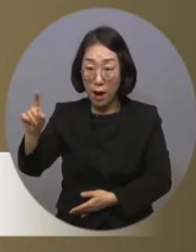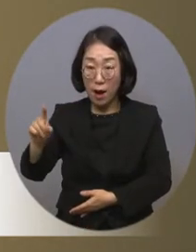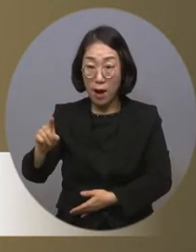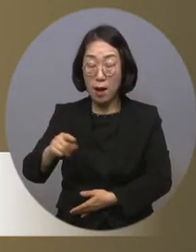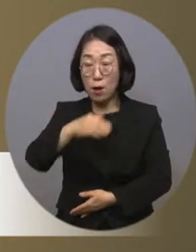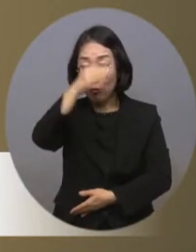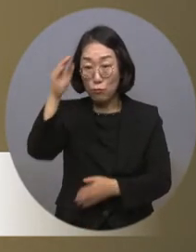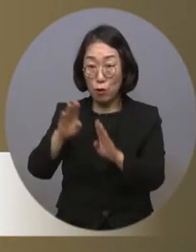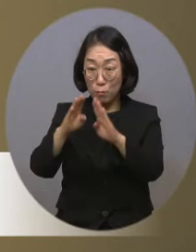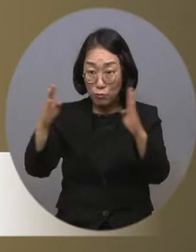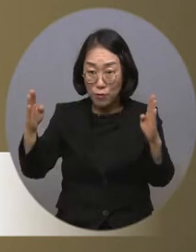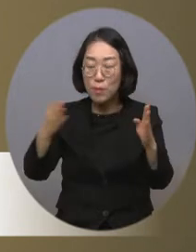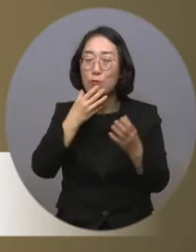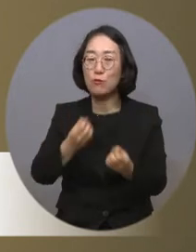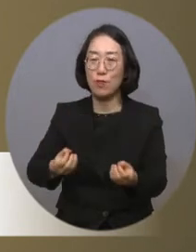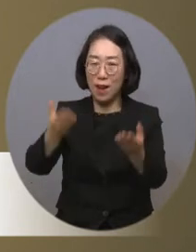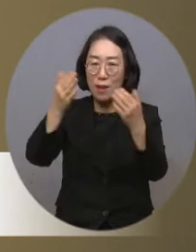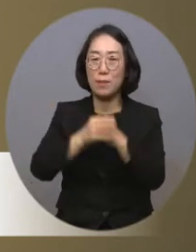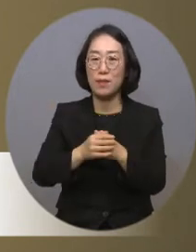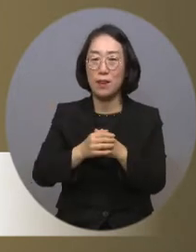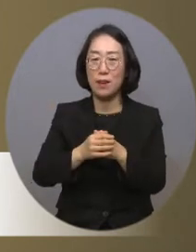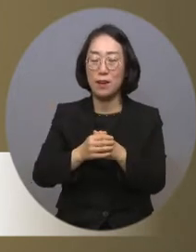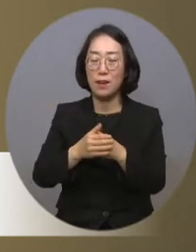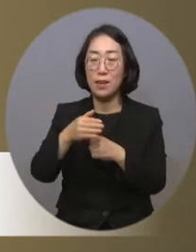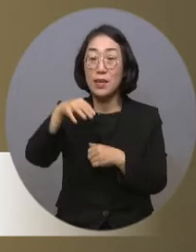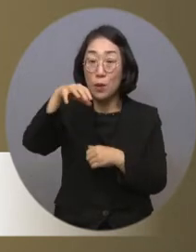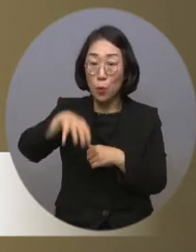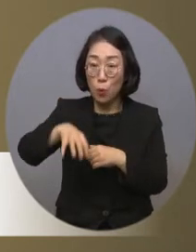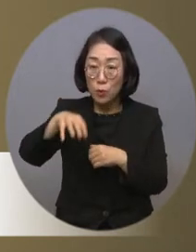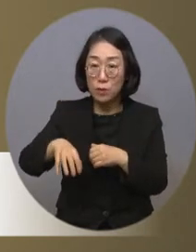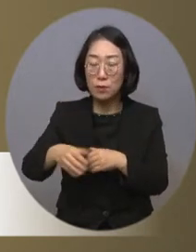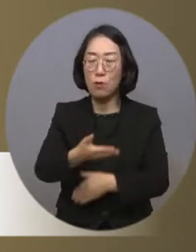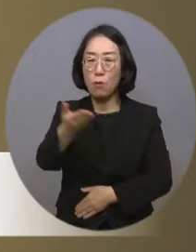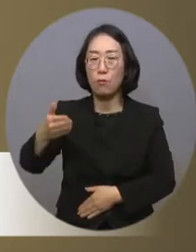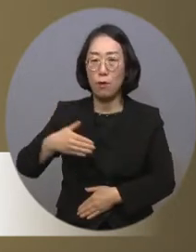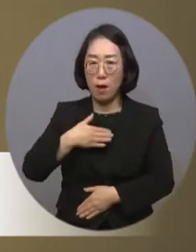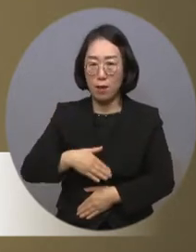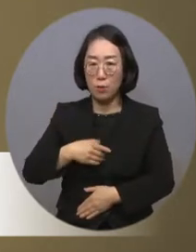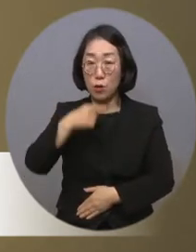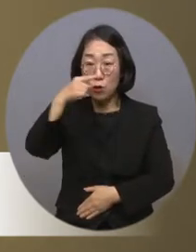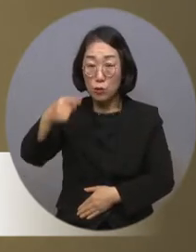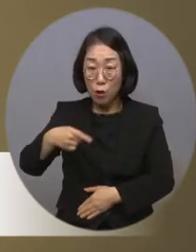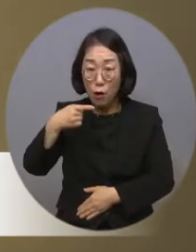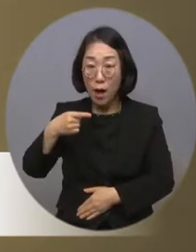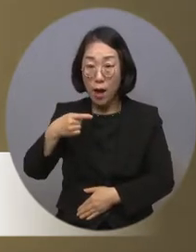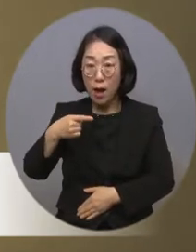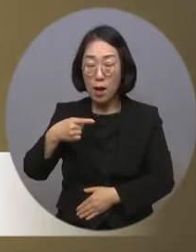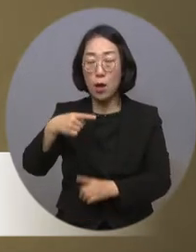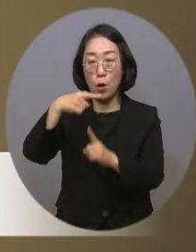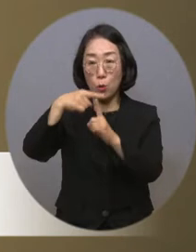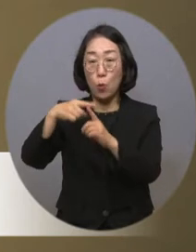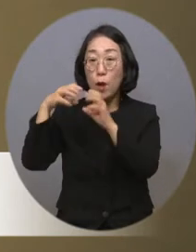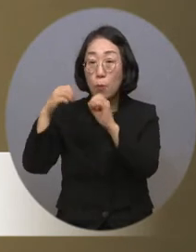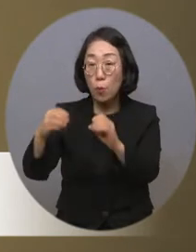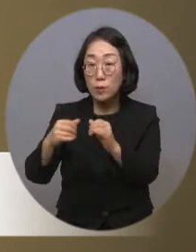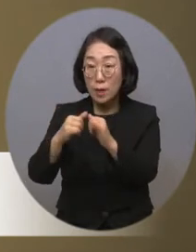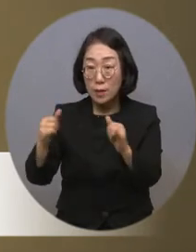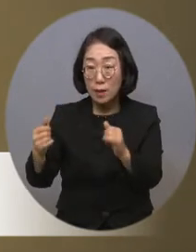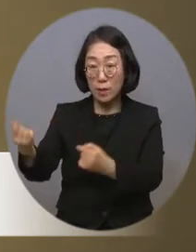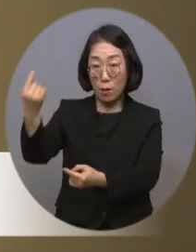축하드립니다. 이 도성마을은 잘 아시겠지만은 서양 선교사들이 우리